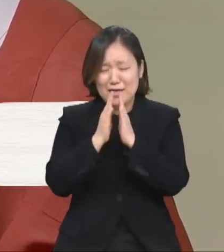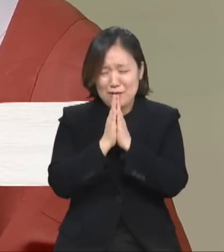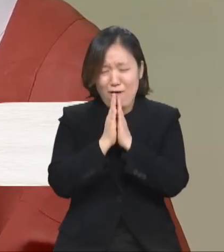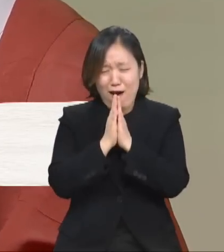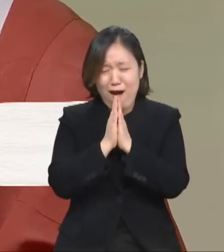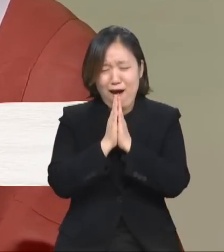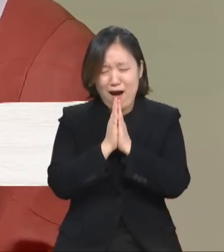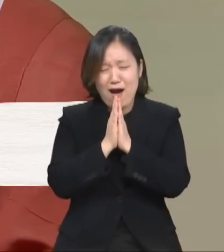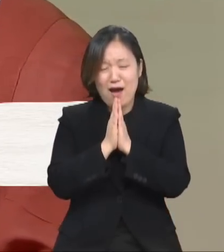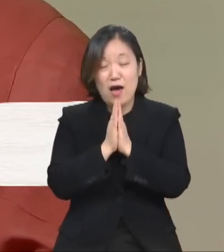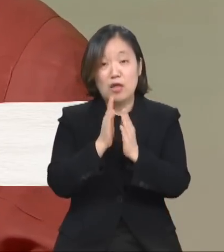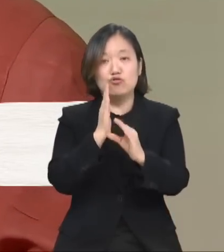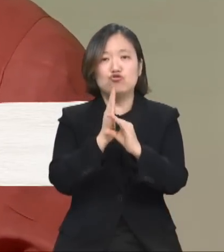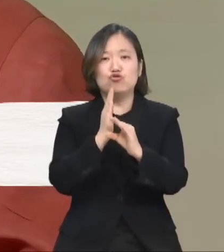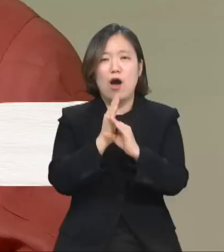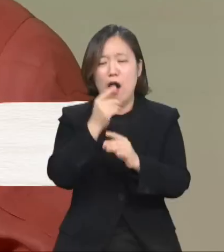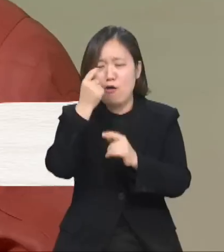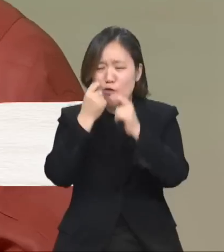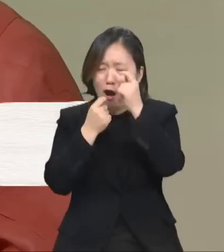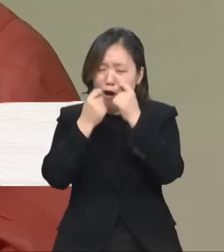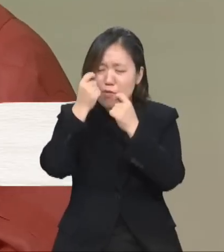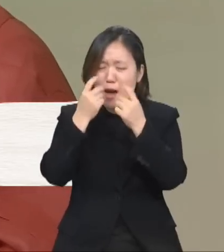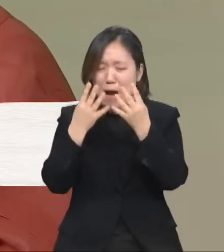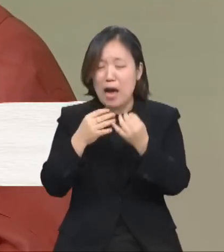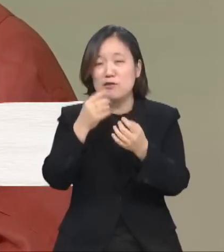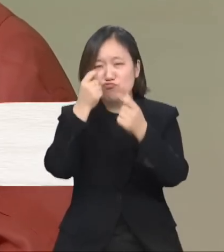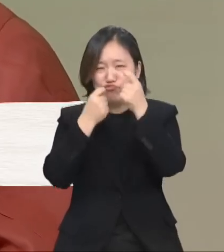엉엉 소리내어 운 적도 많았습니다